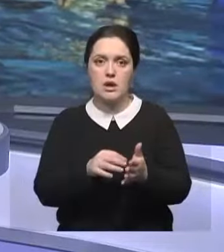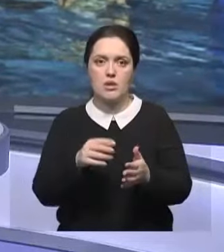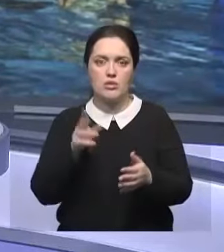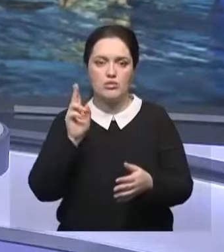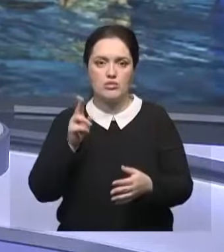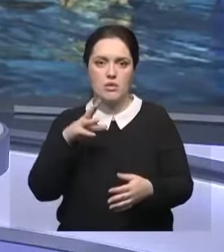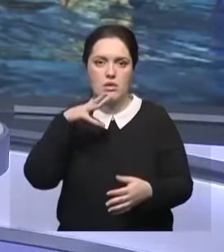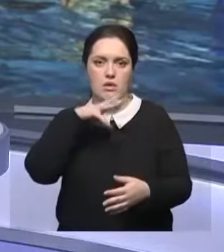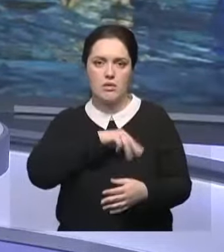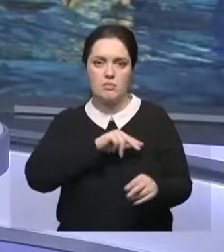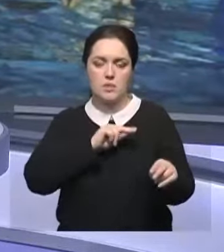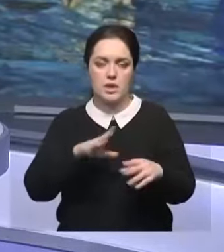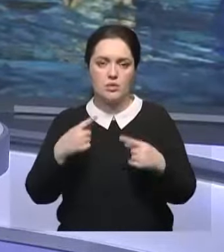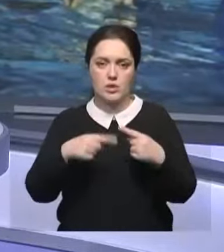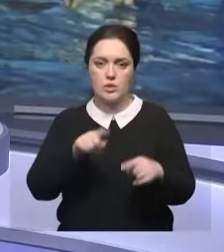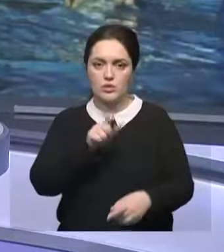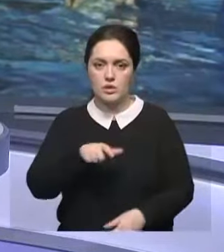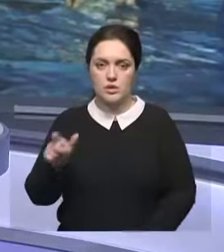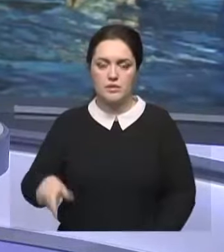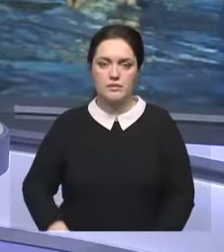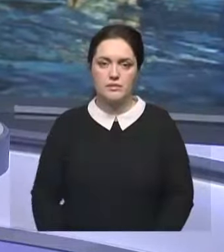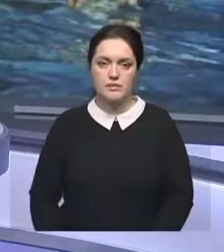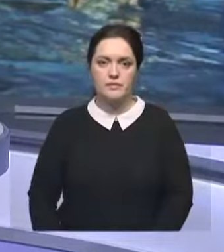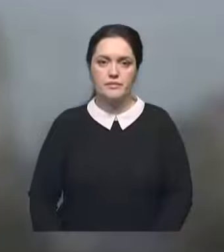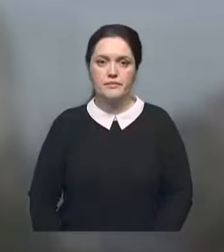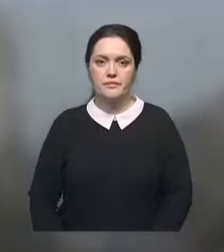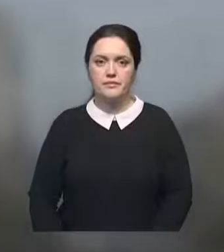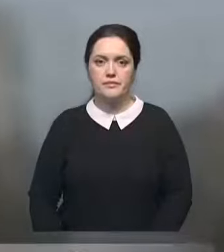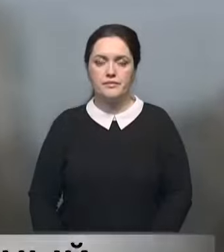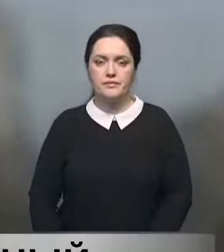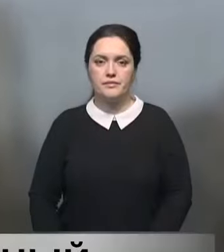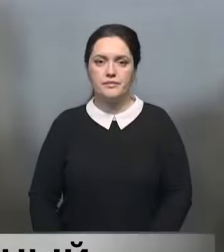стараются нажиться на бедах других людей.